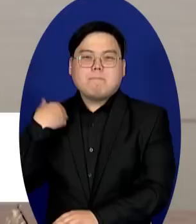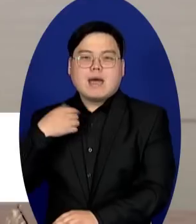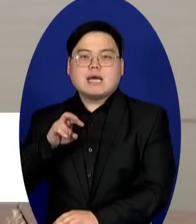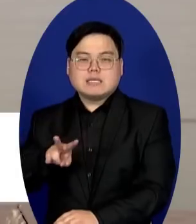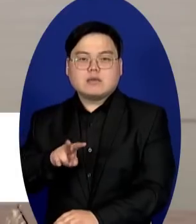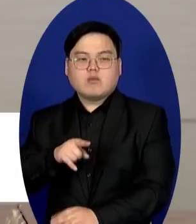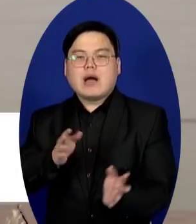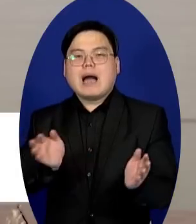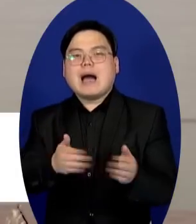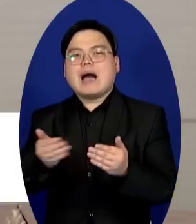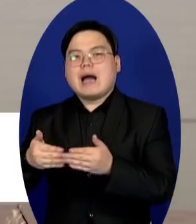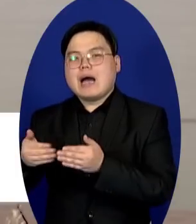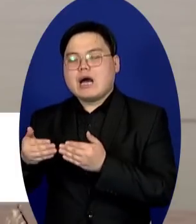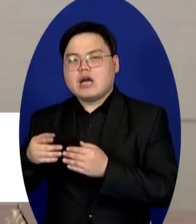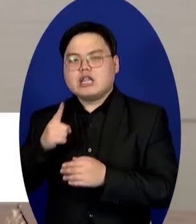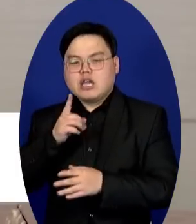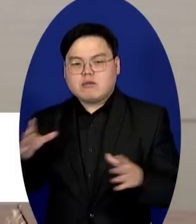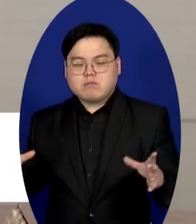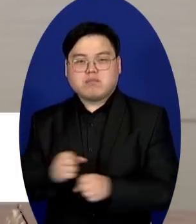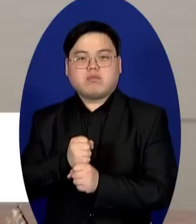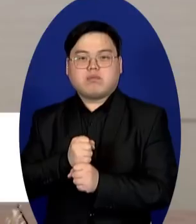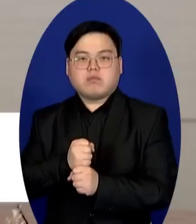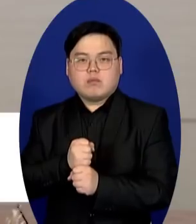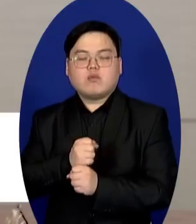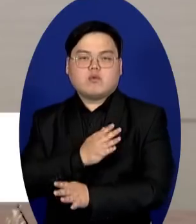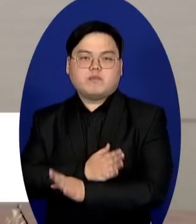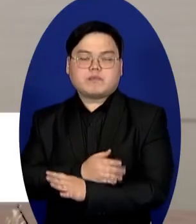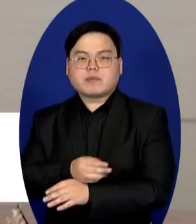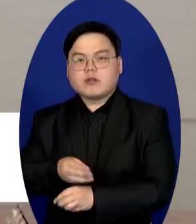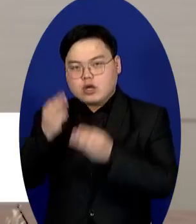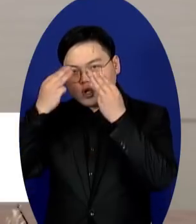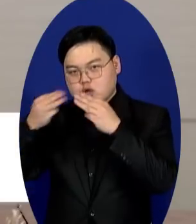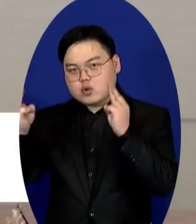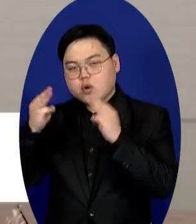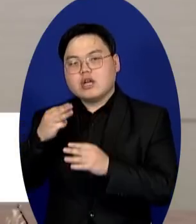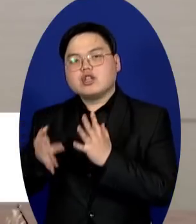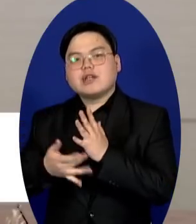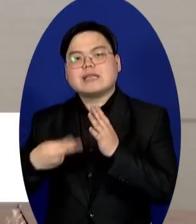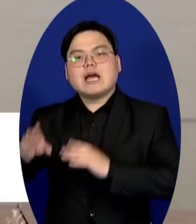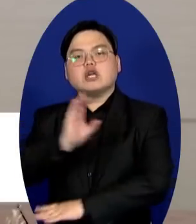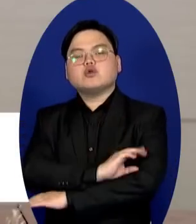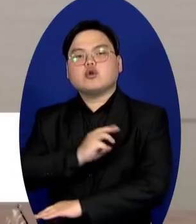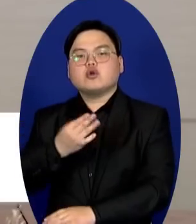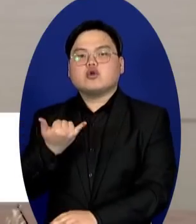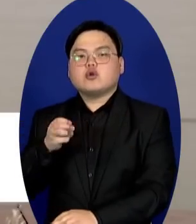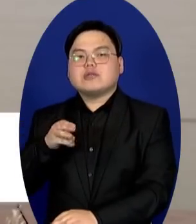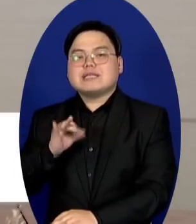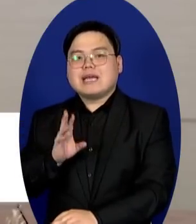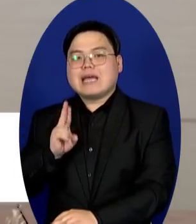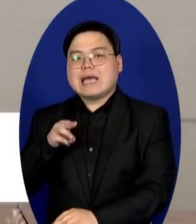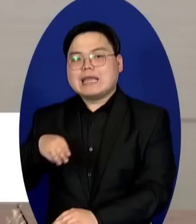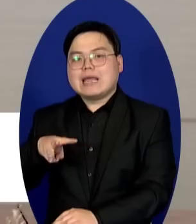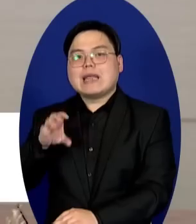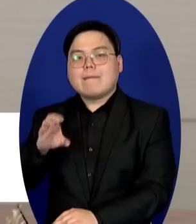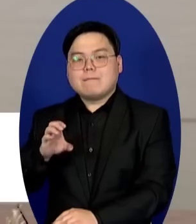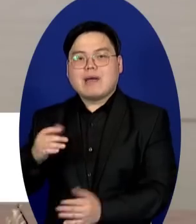нь сургуулиудыг хаагаад нэг тэнхэн болгосон байгаа. Бас шинжилгээний технологийн сургууль дээр байсан КТЭМС гэдэг сургууль маань